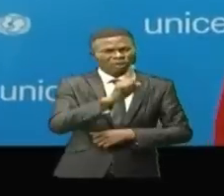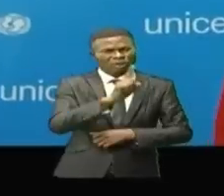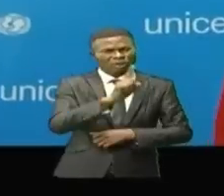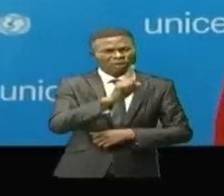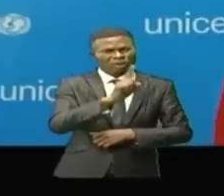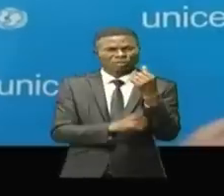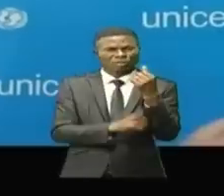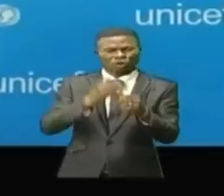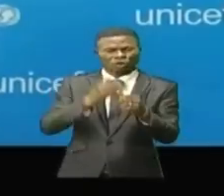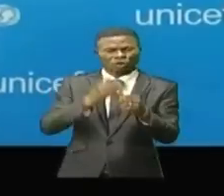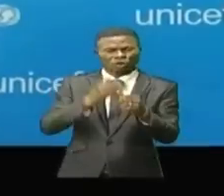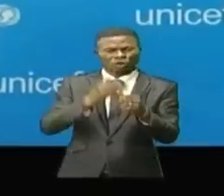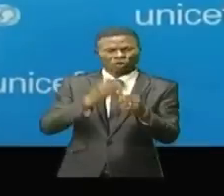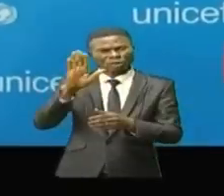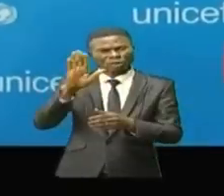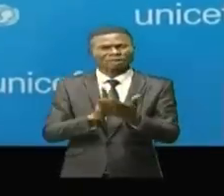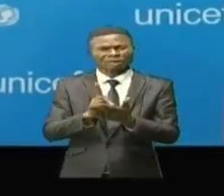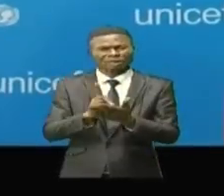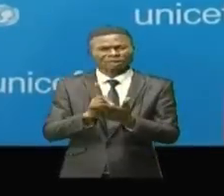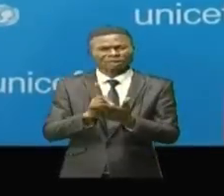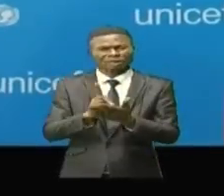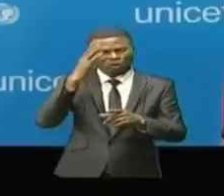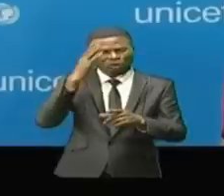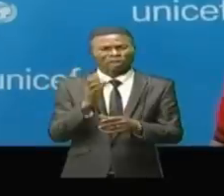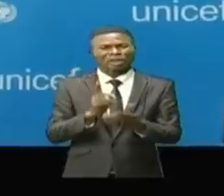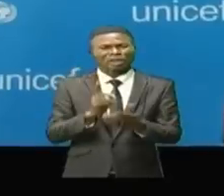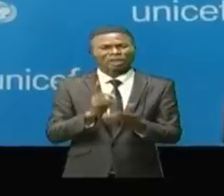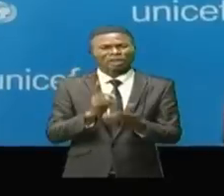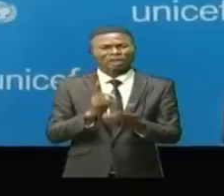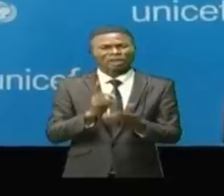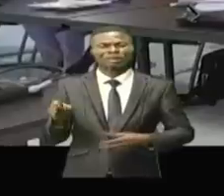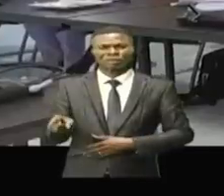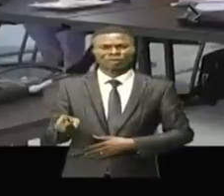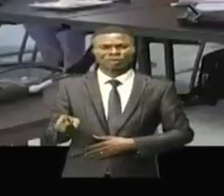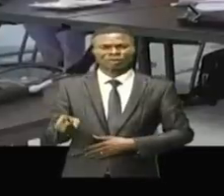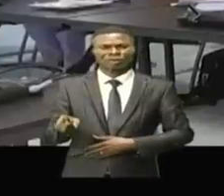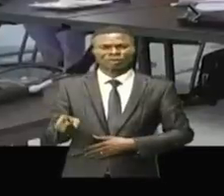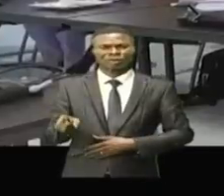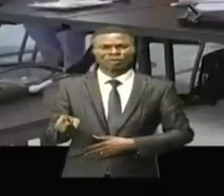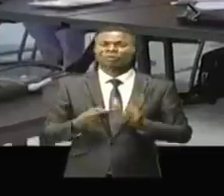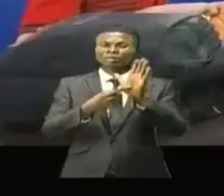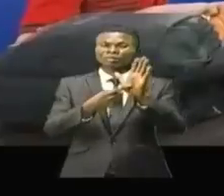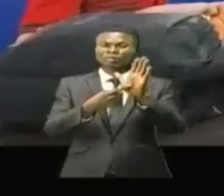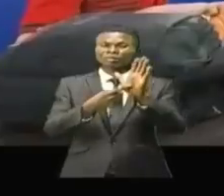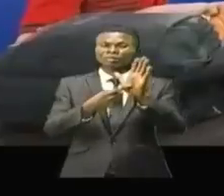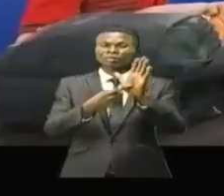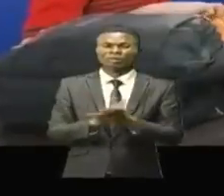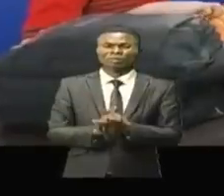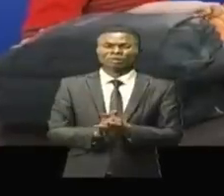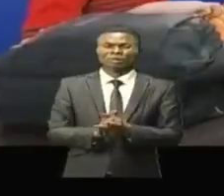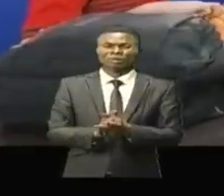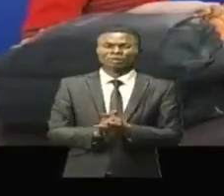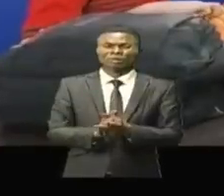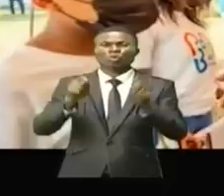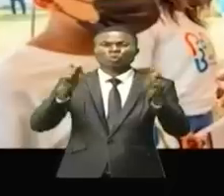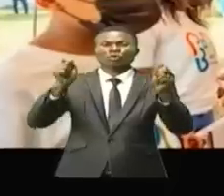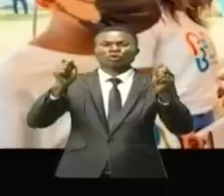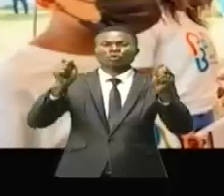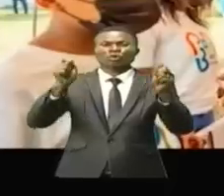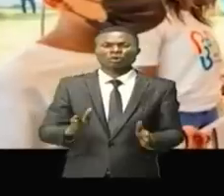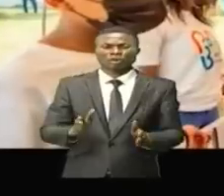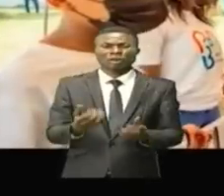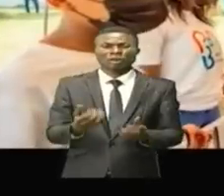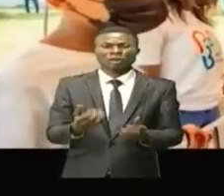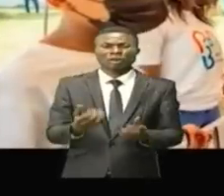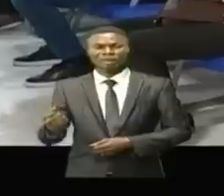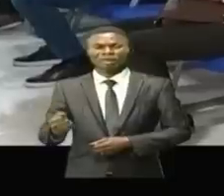une personne comme une autre et qu'elle a les mêmes droits. Ce qui justifie les cafés de presse organisés par les enfants reporters